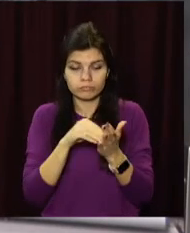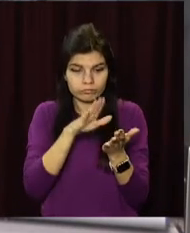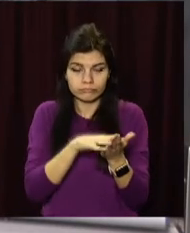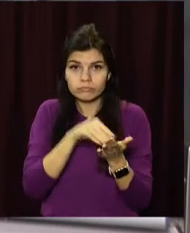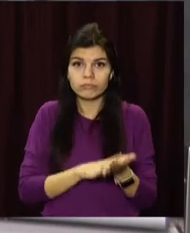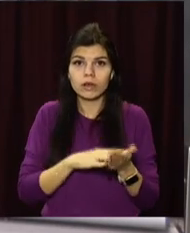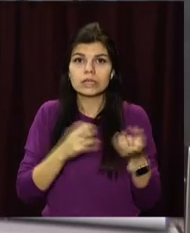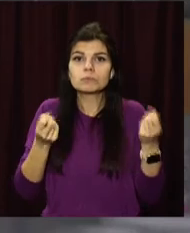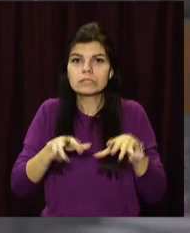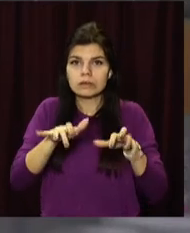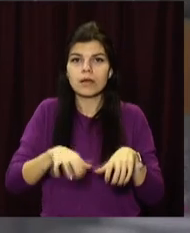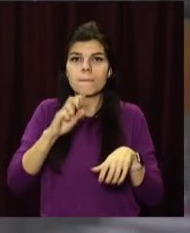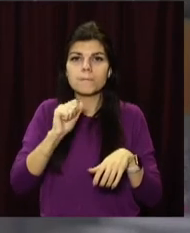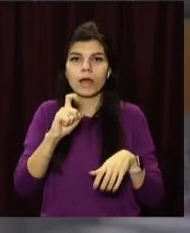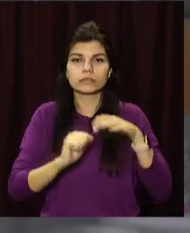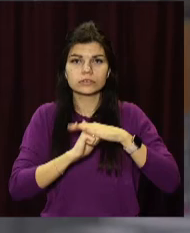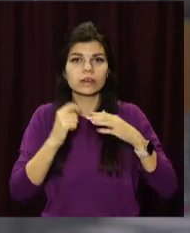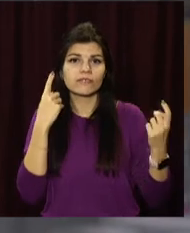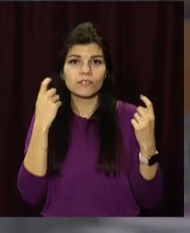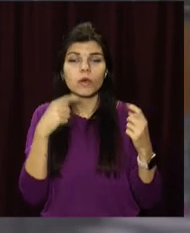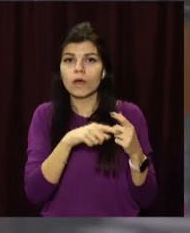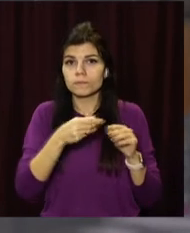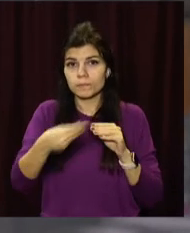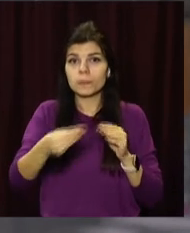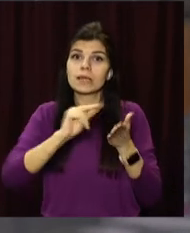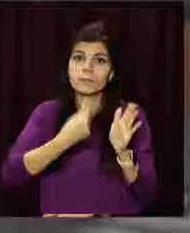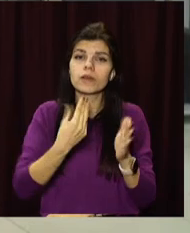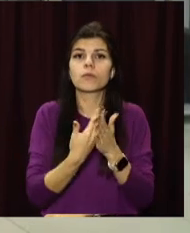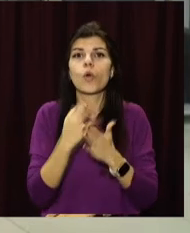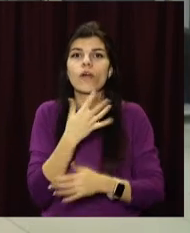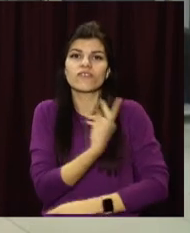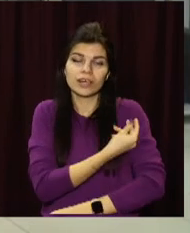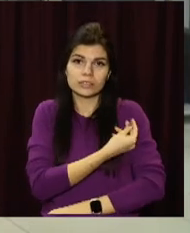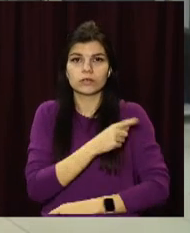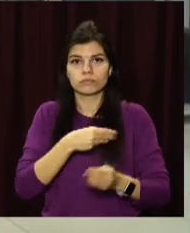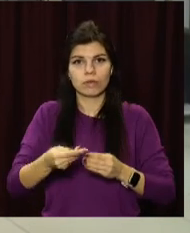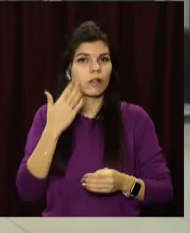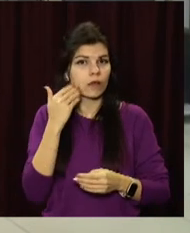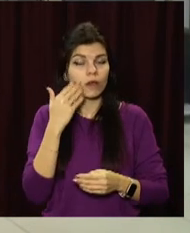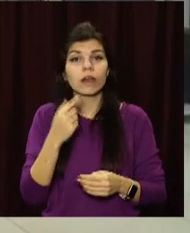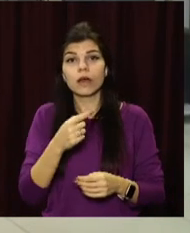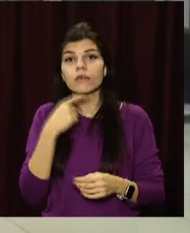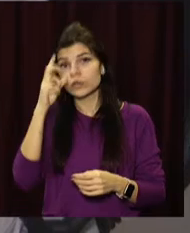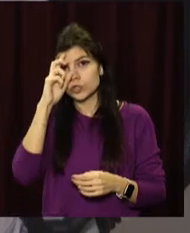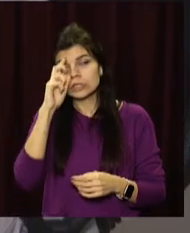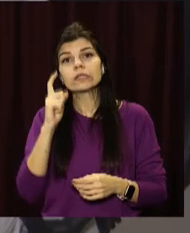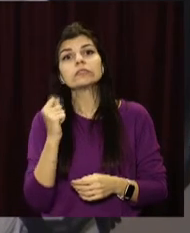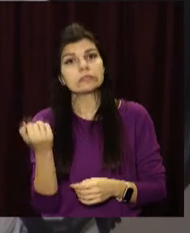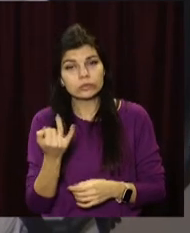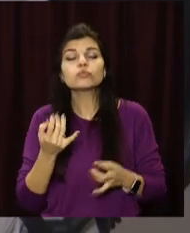бази. Вона дозволить оперативно видавати довідки про вакцинацію. Ляшко каже, держава зацікавлена в тому,